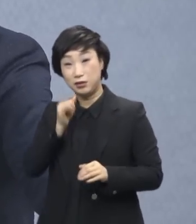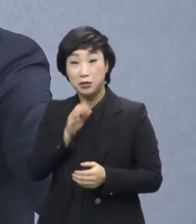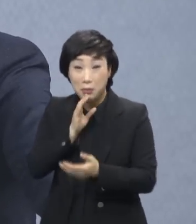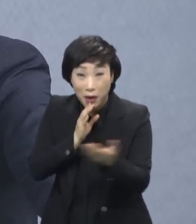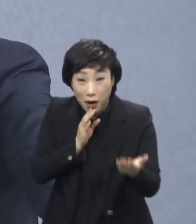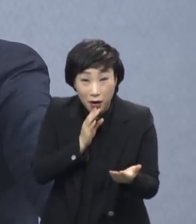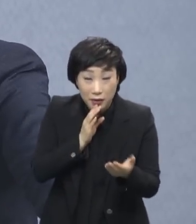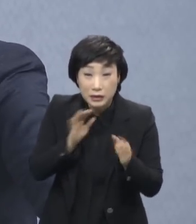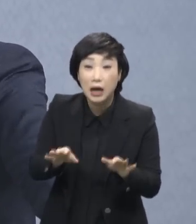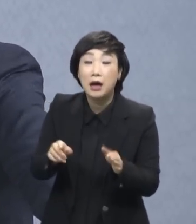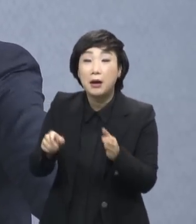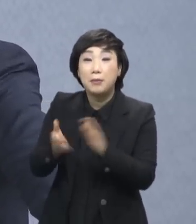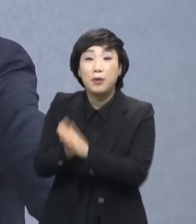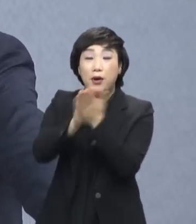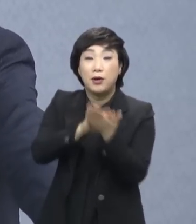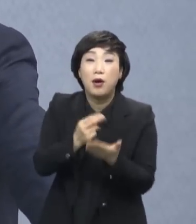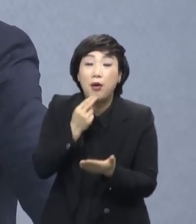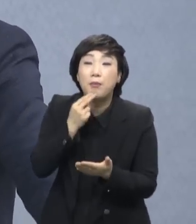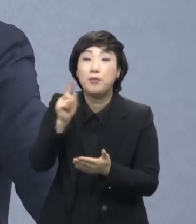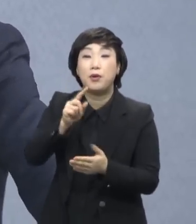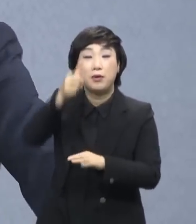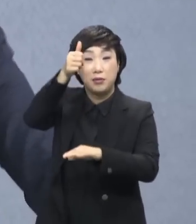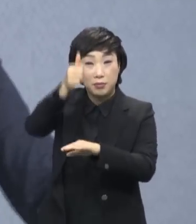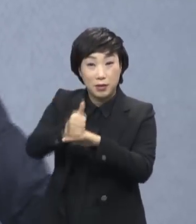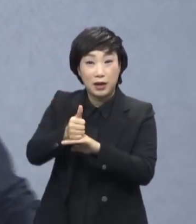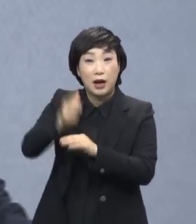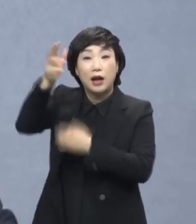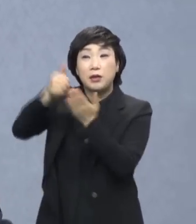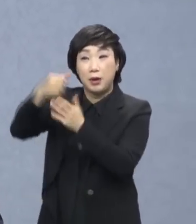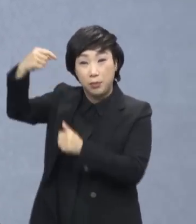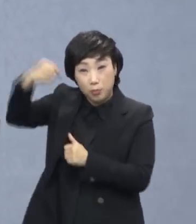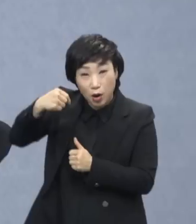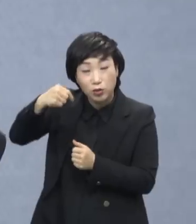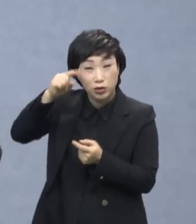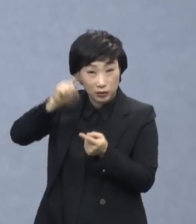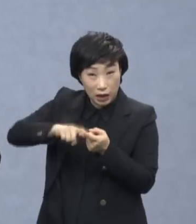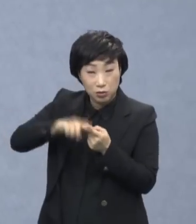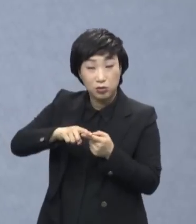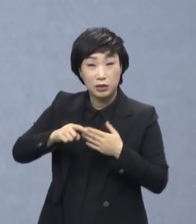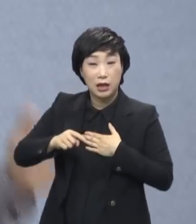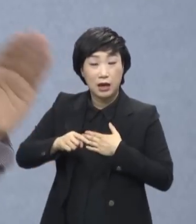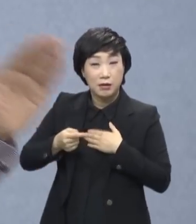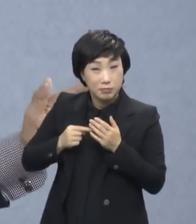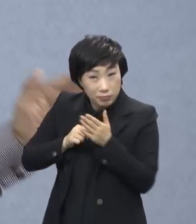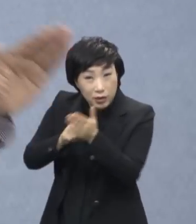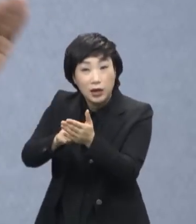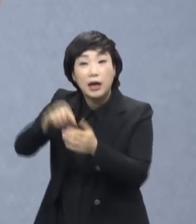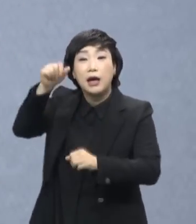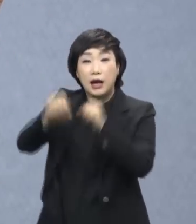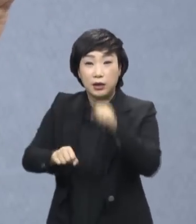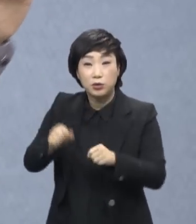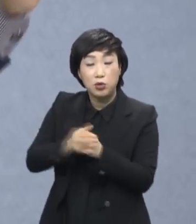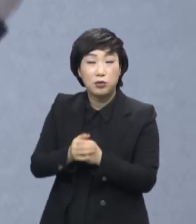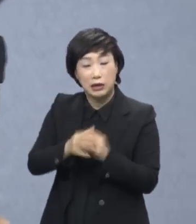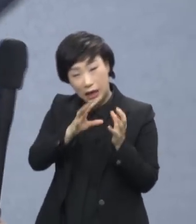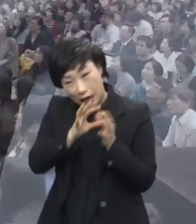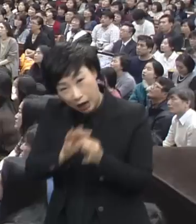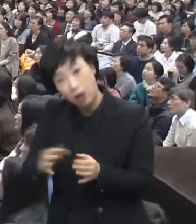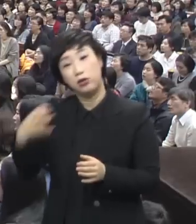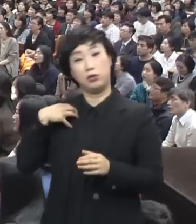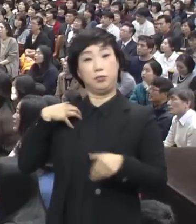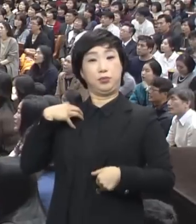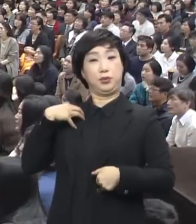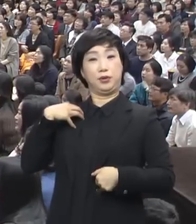그래서 변하지 않는 것은 마지막 하나님이 명령하신 그대로 끝까지 행동을 이루어가는